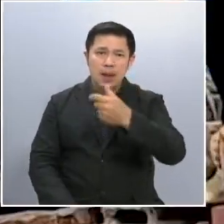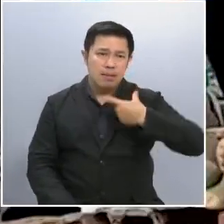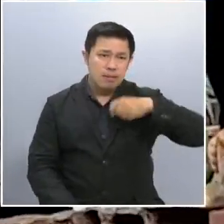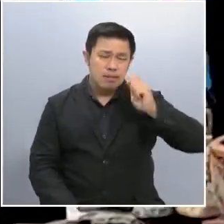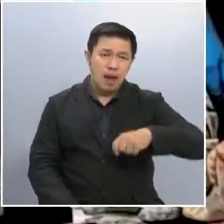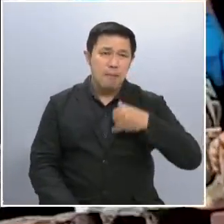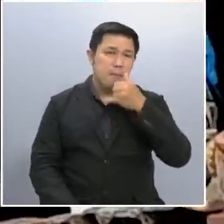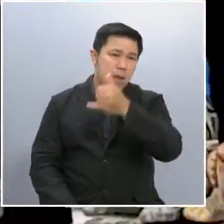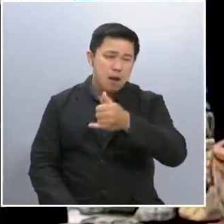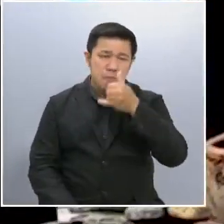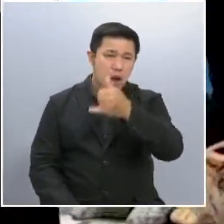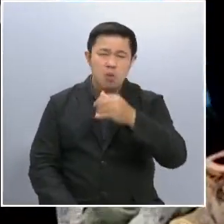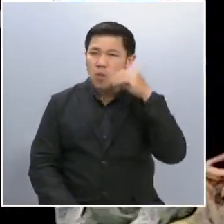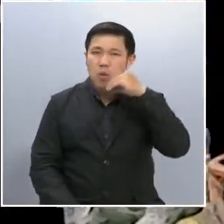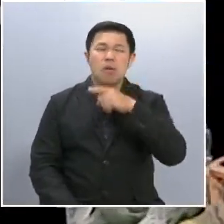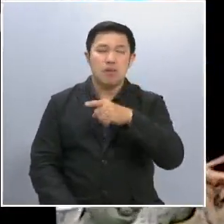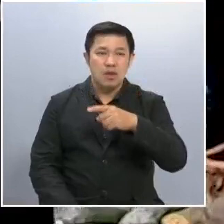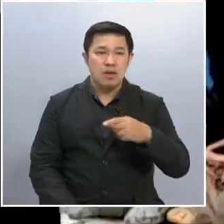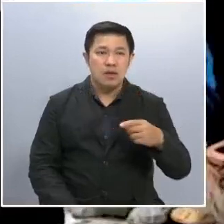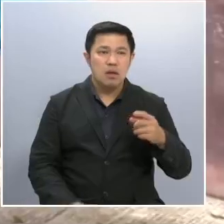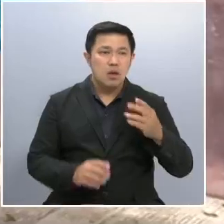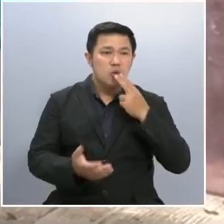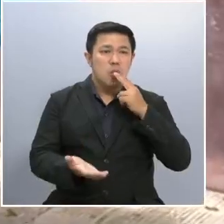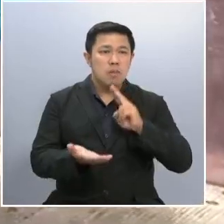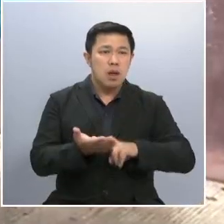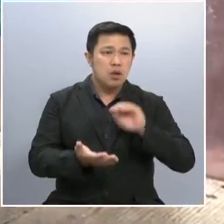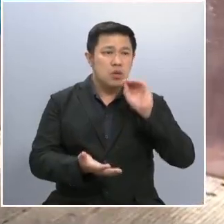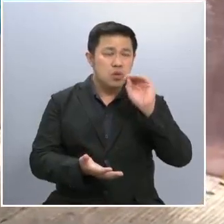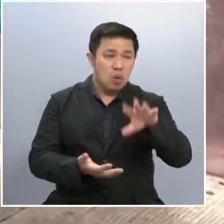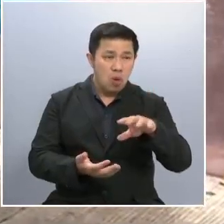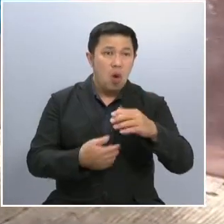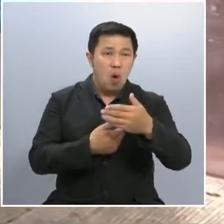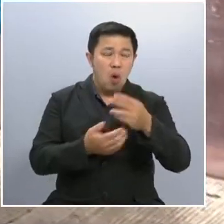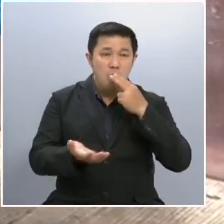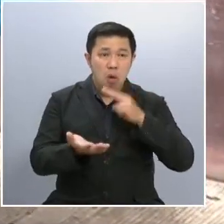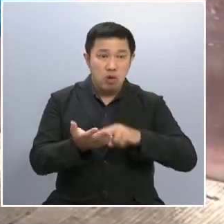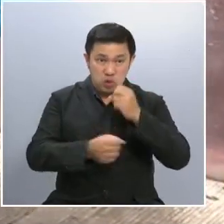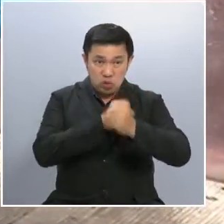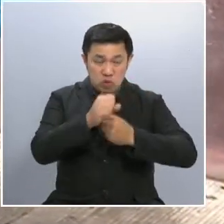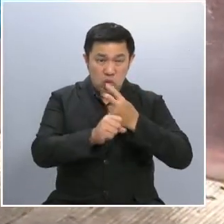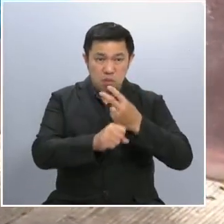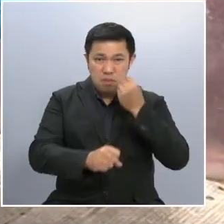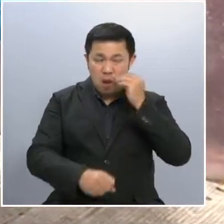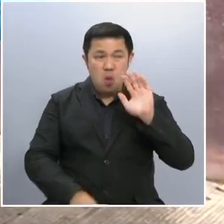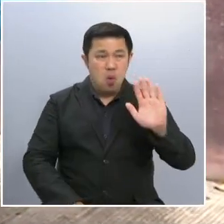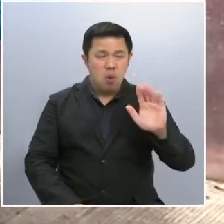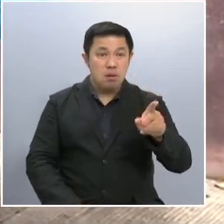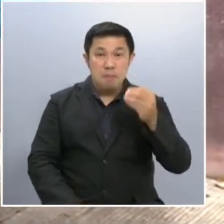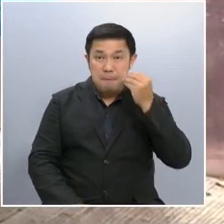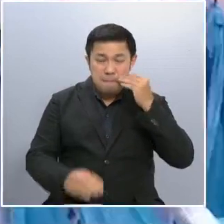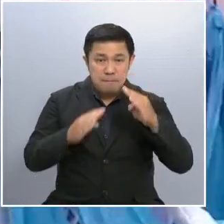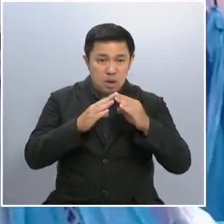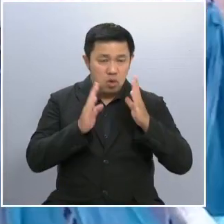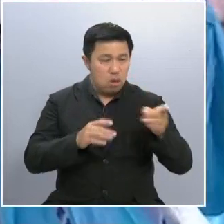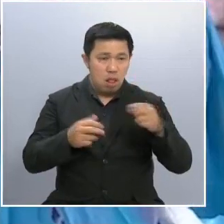ก็จะตรงกับคำบอกเล่าของพนักงานส่งพัสดุมาส่งของที่บ้านหลังนี้2ปีแล้วบอกเลยว่าบ้านหลังนี้คนในบ้าน